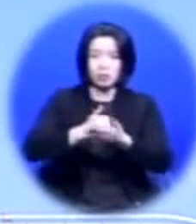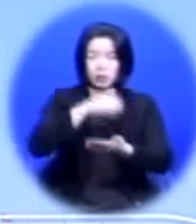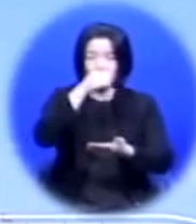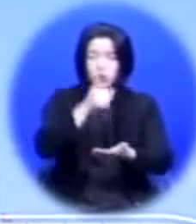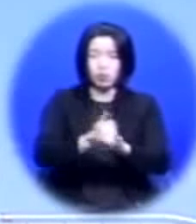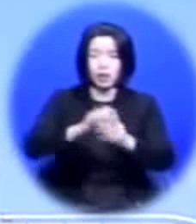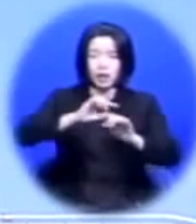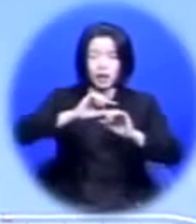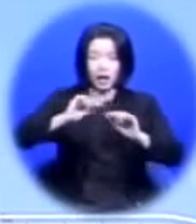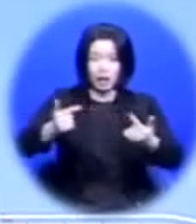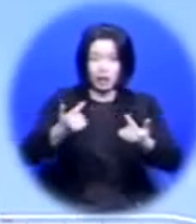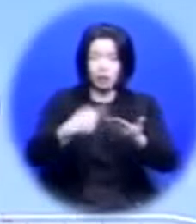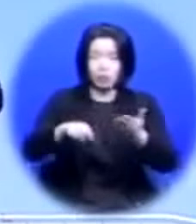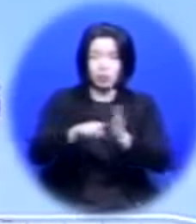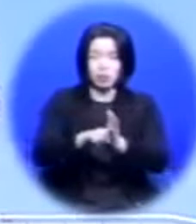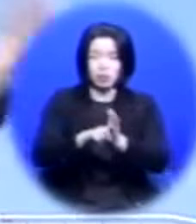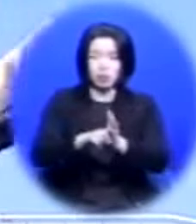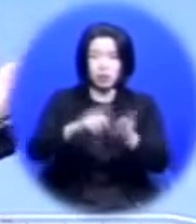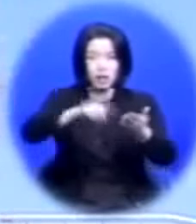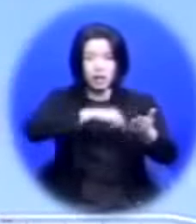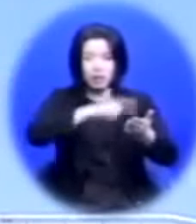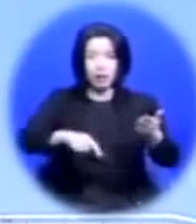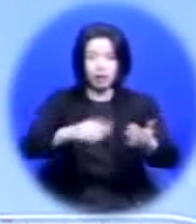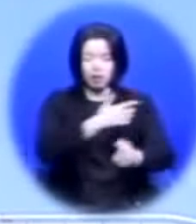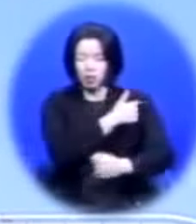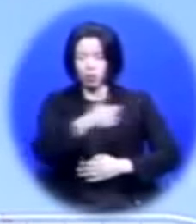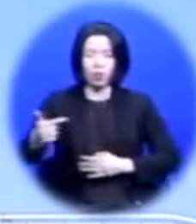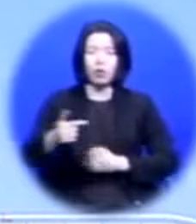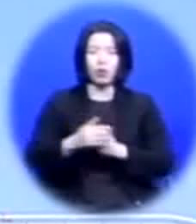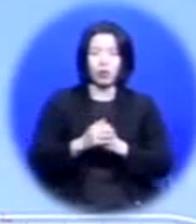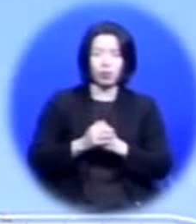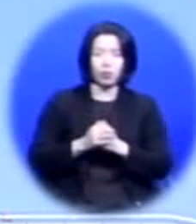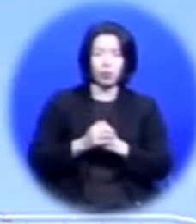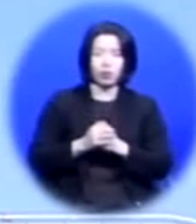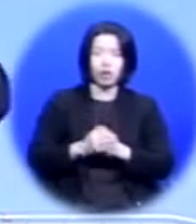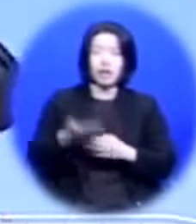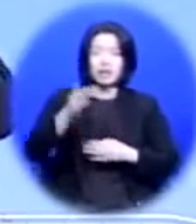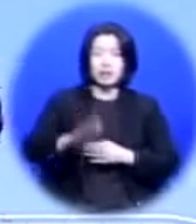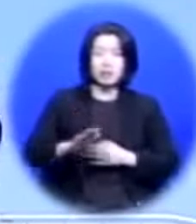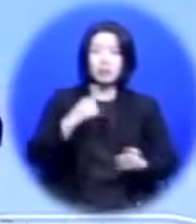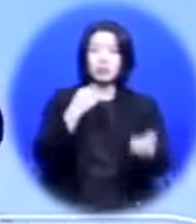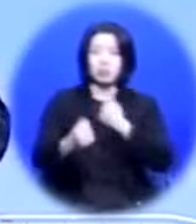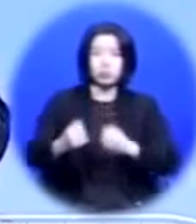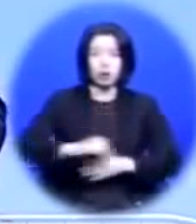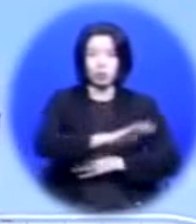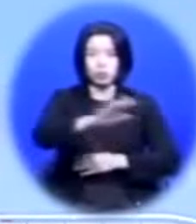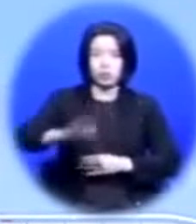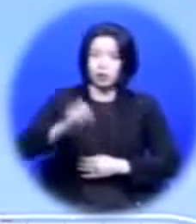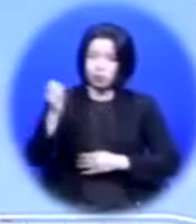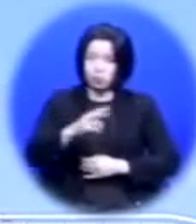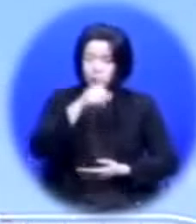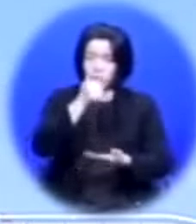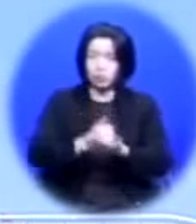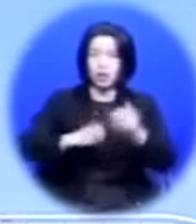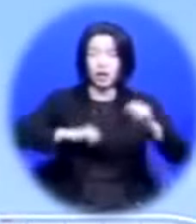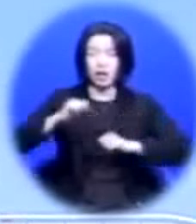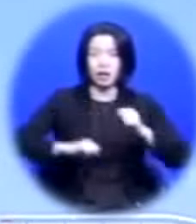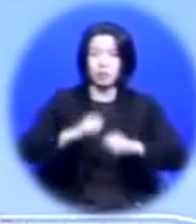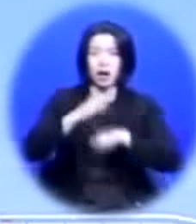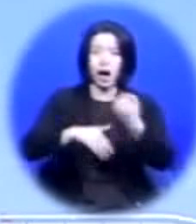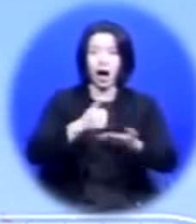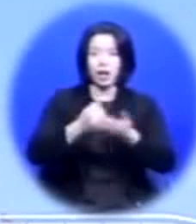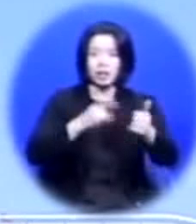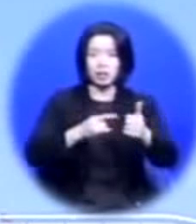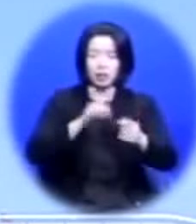않게 하기 위해서 치르신 대가가 엄청납니다 그런데도 우리가 또 죄를 지으면 그건 하나님에게 말할 수